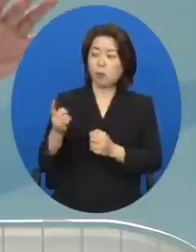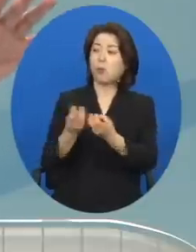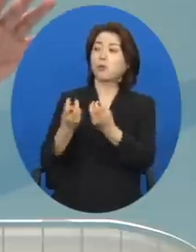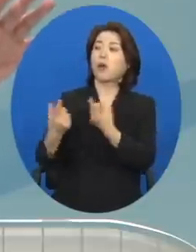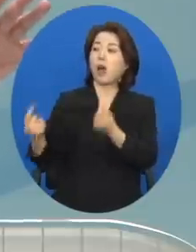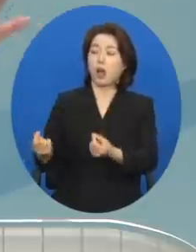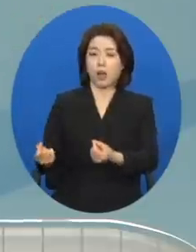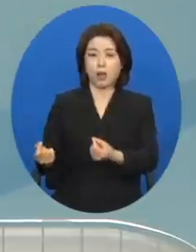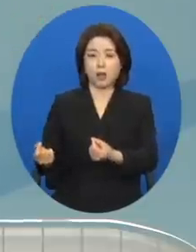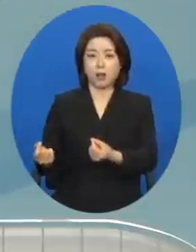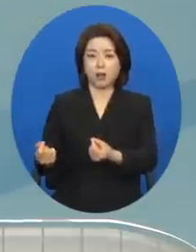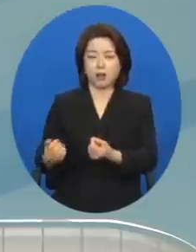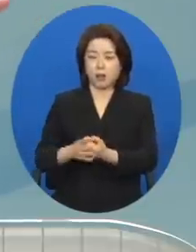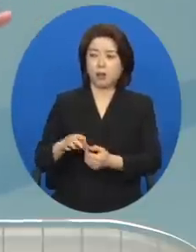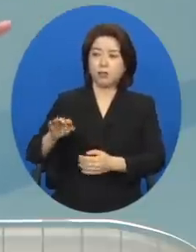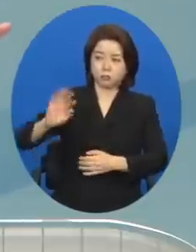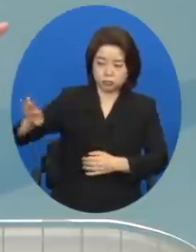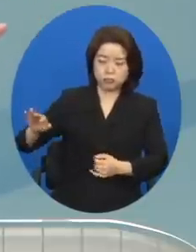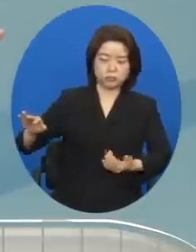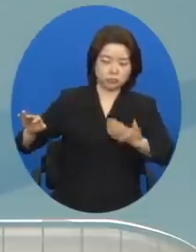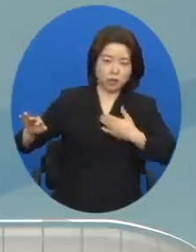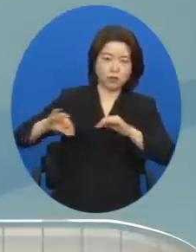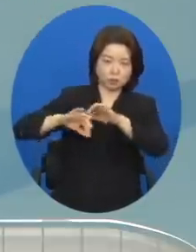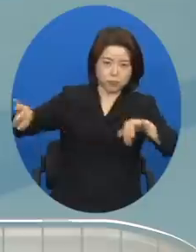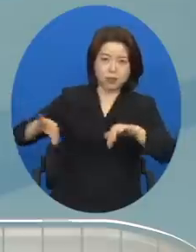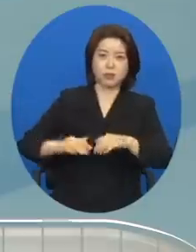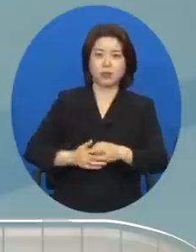수가 있어요? 그는 그고 나는 나죠.